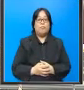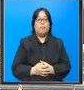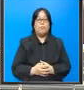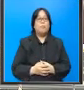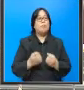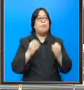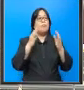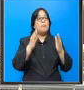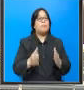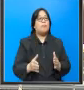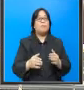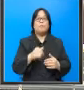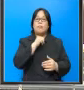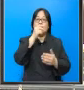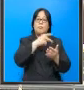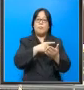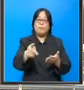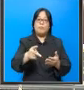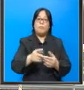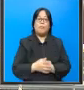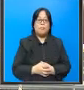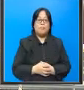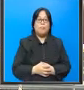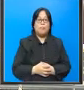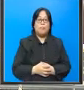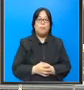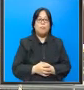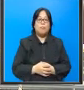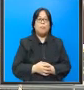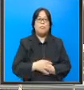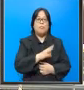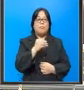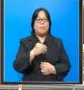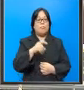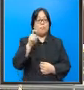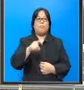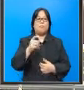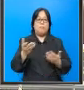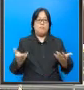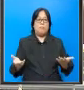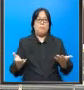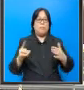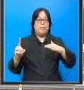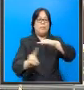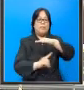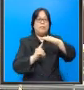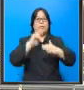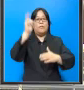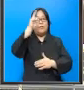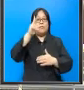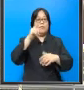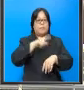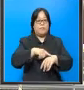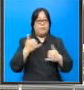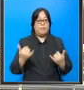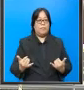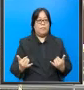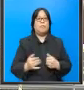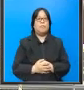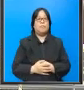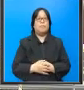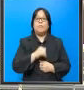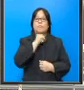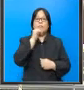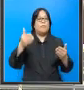berapa ramai yang tidak membayar Emak mengambil kira semestinya dasar kerajaan pada waktu ini untuk